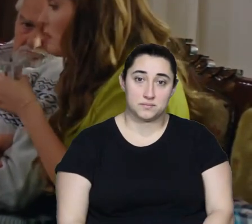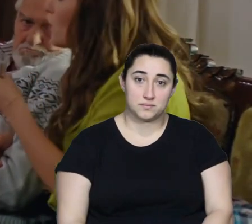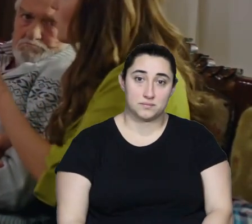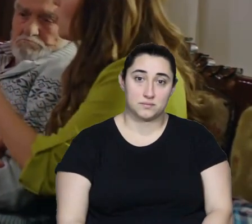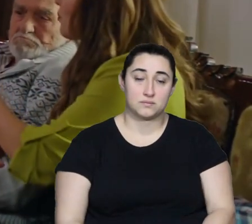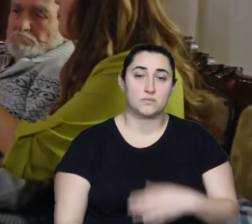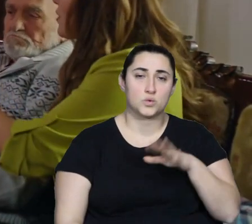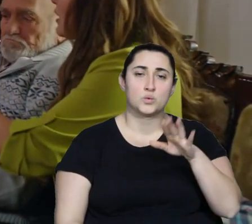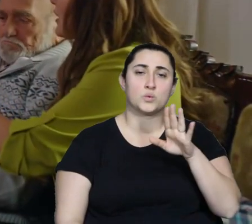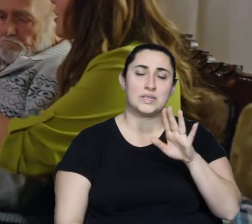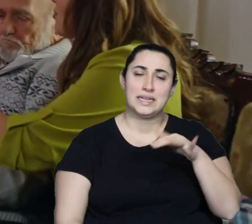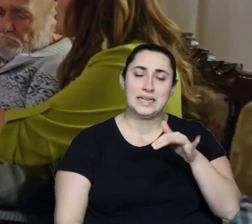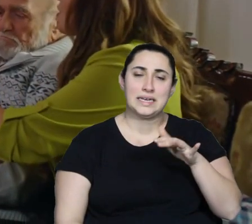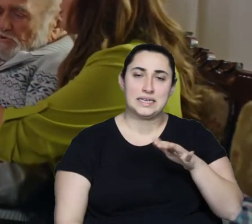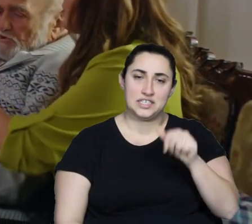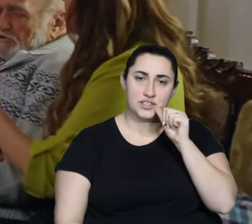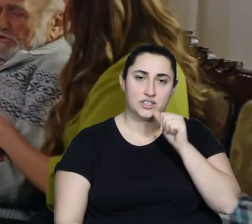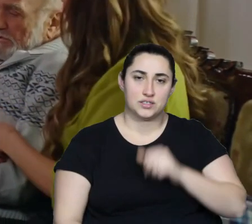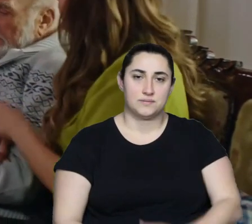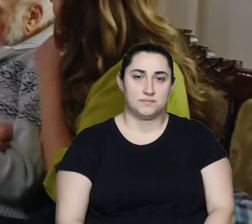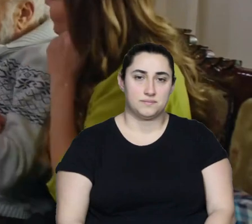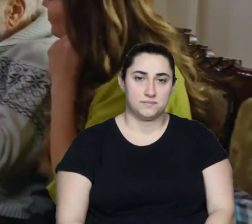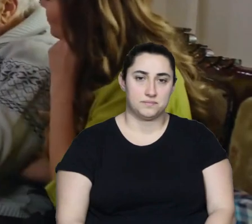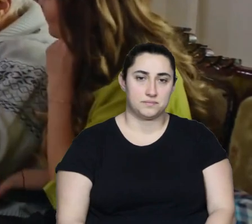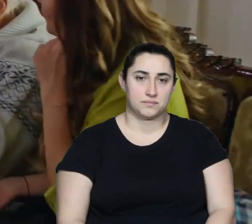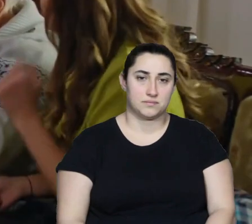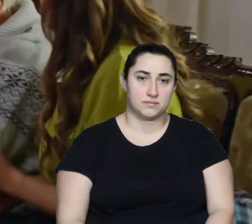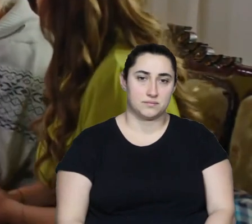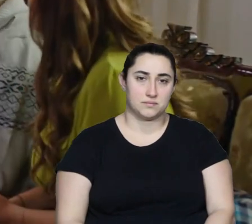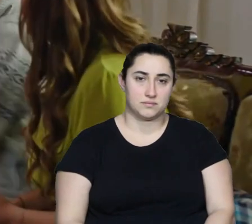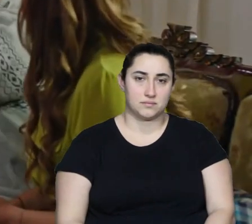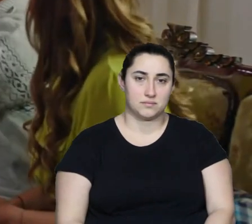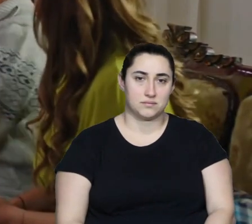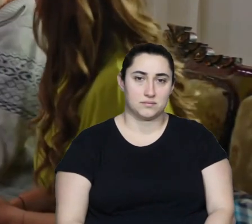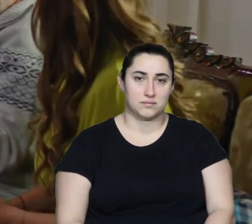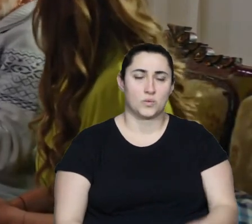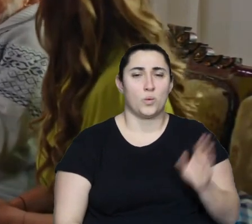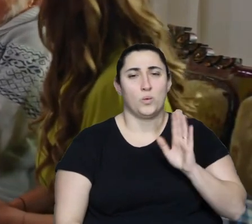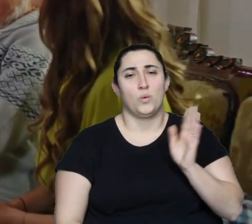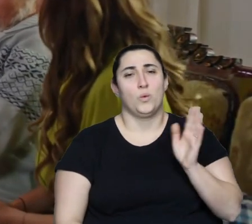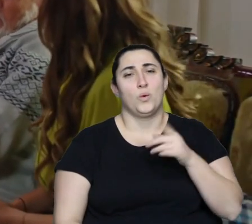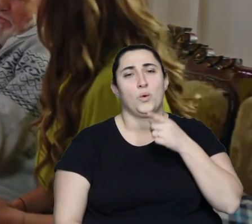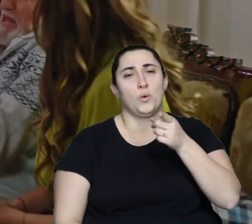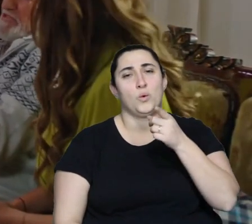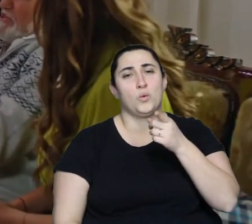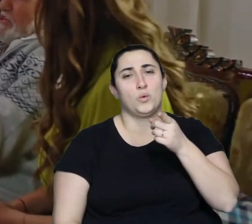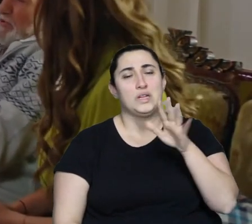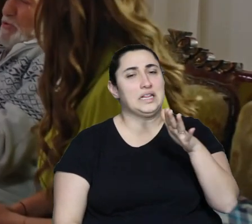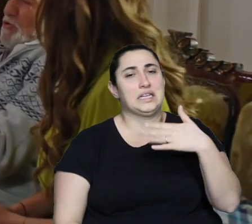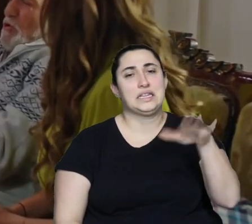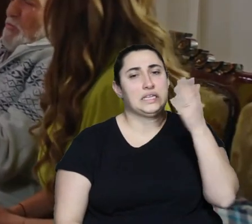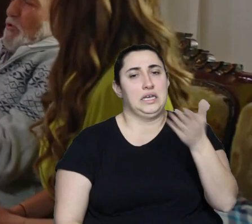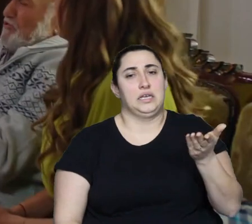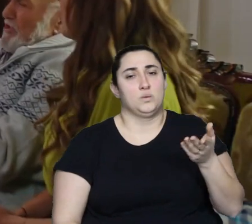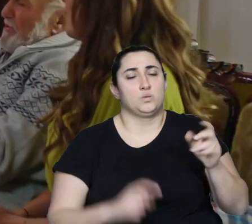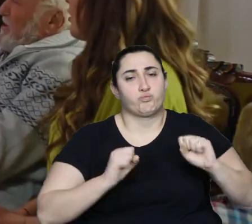aldı. Yok yok. Ilık dedeciğim iç. Faik parmağını batırdı. Ya neresi ılık